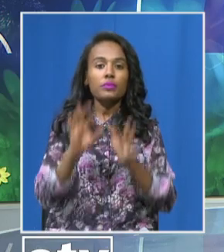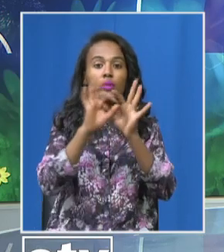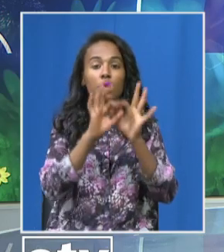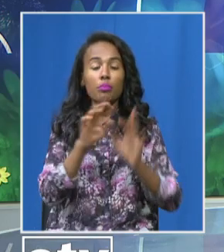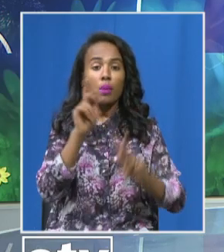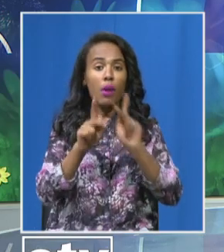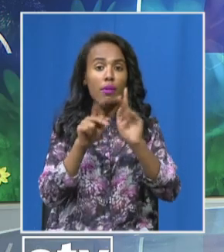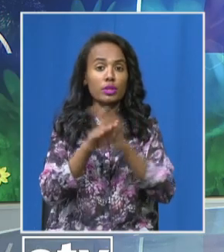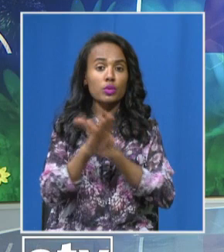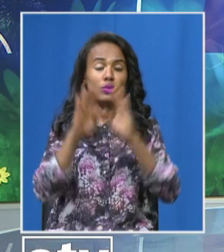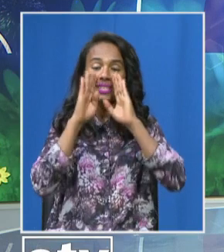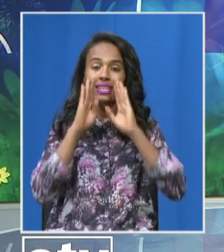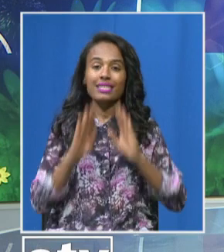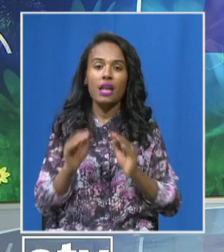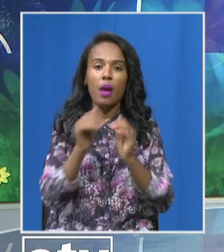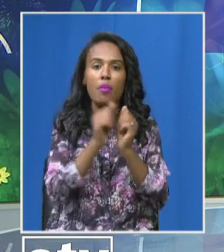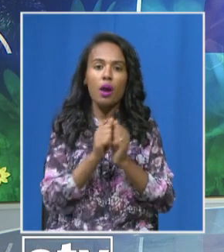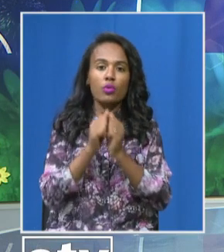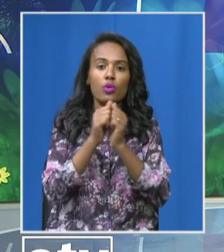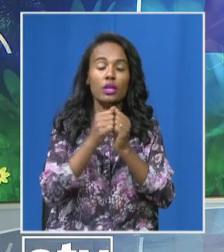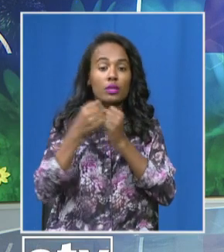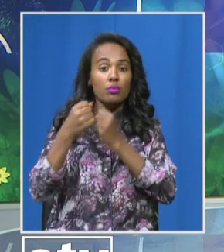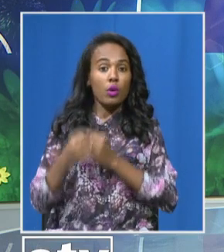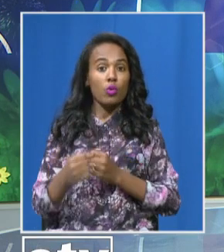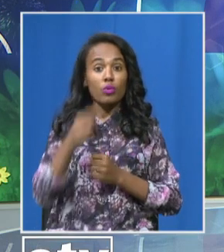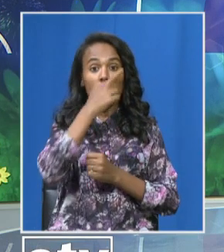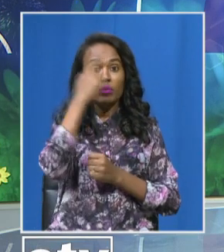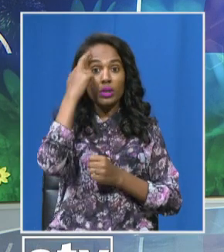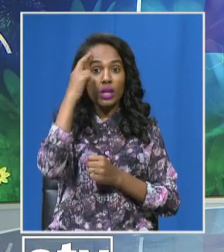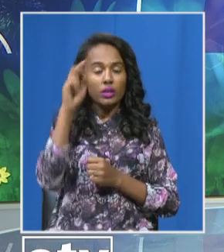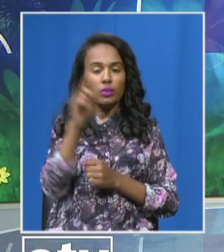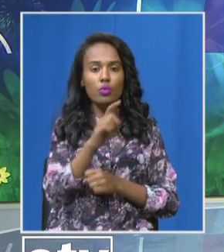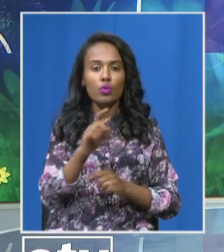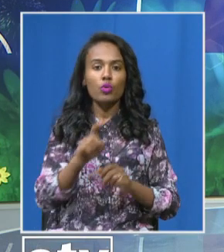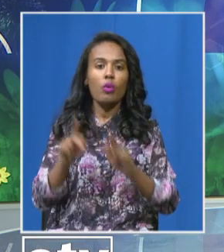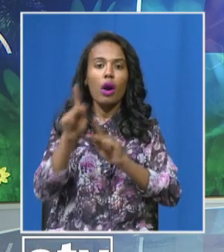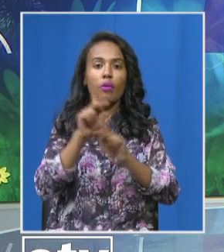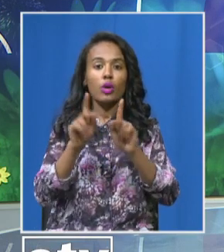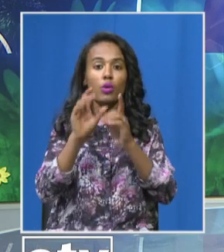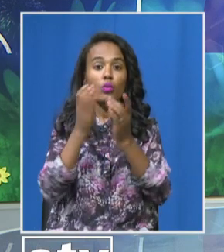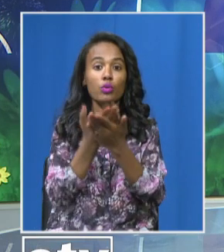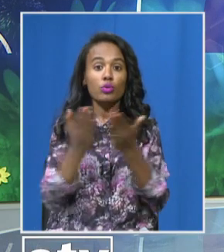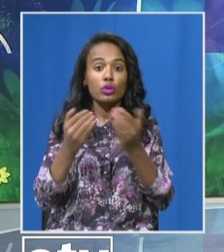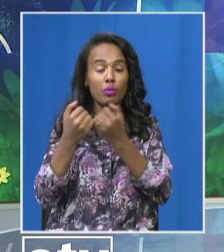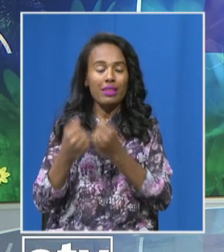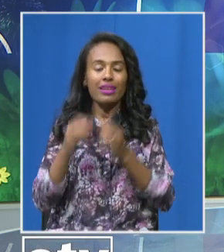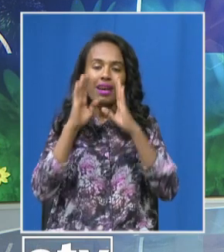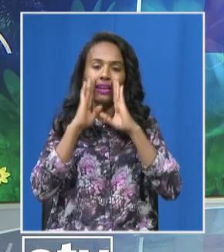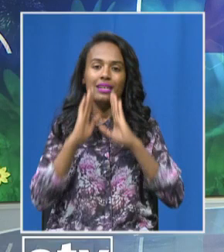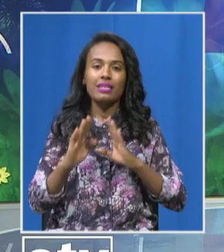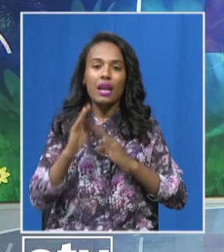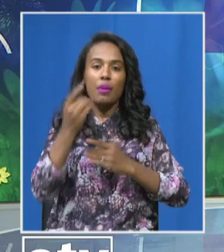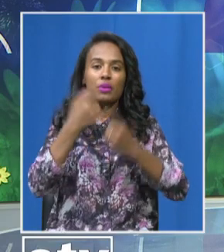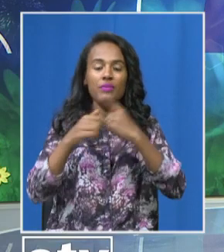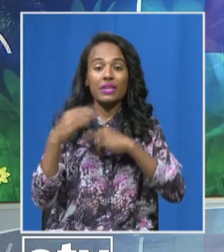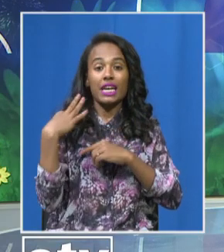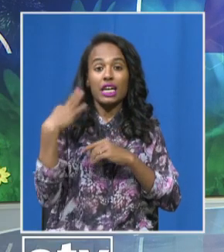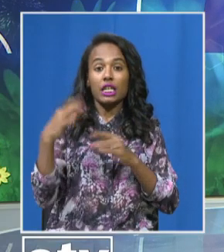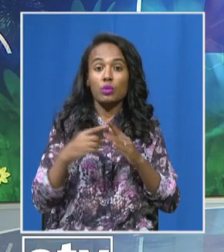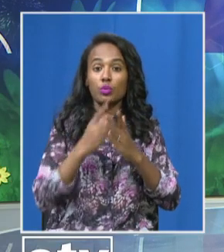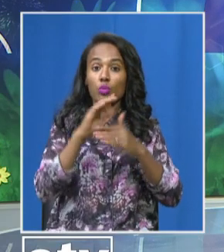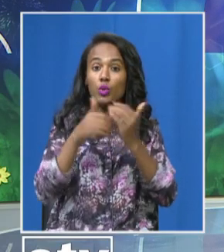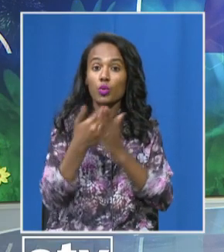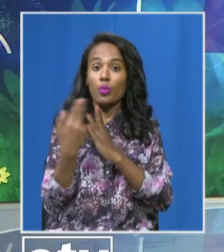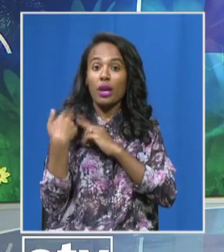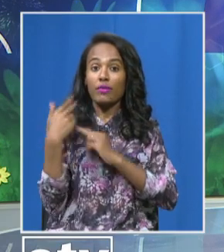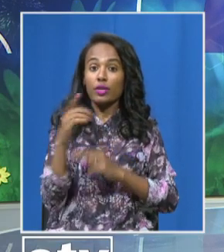በማህበረሰብ ውስጥ ለሰላምና አብሮነት መጎልበት ምክንያት የሚሆኑ ማህበራዊ እሴቶችን ማጠናከርና ለሰላም መስፈን ከግለሰብ ጀምሮ የሁሉም